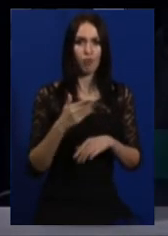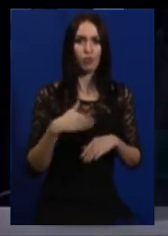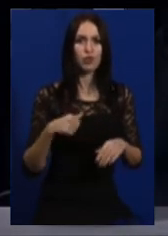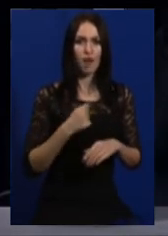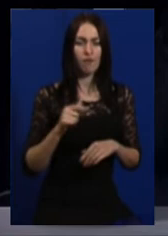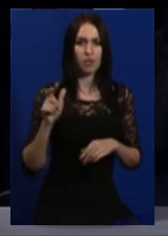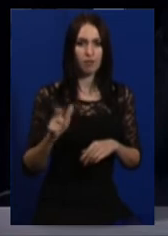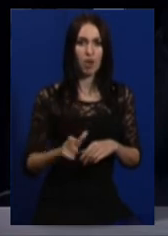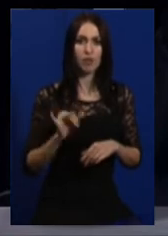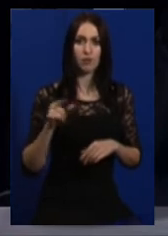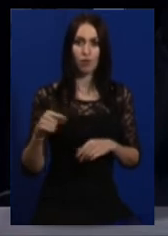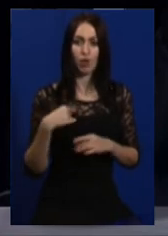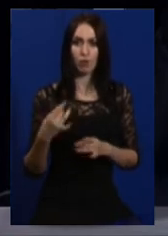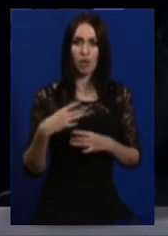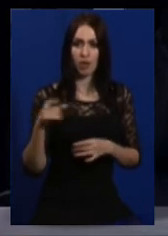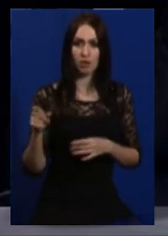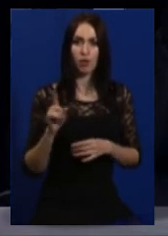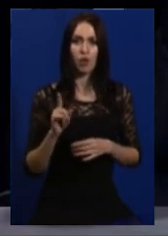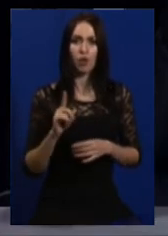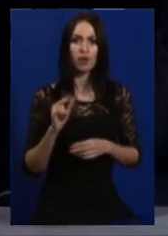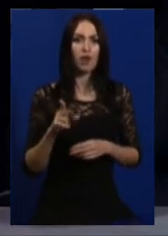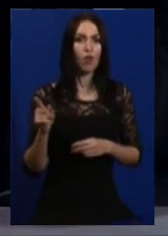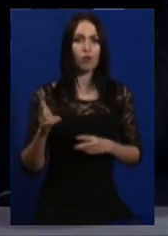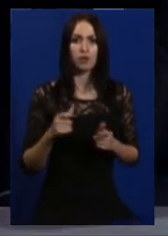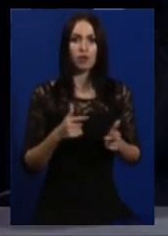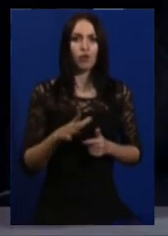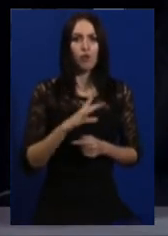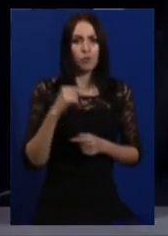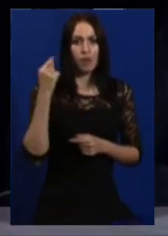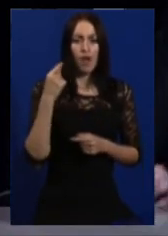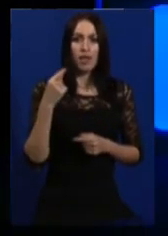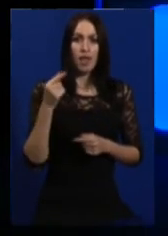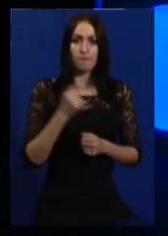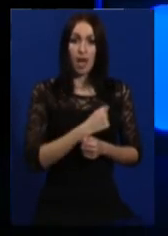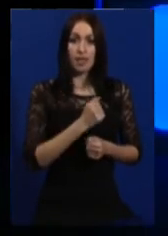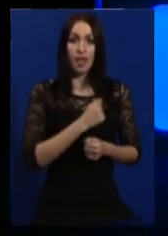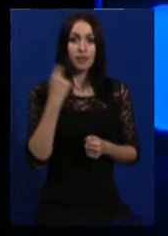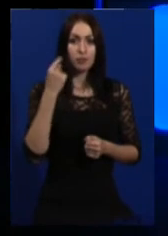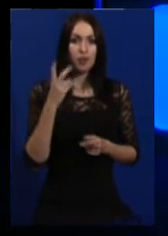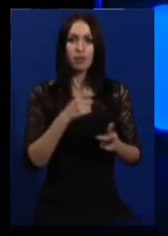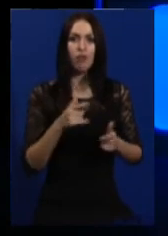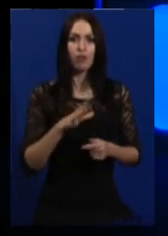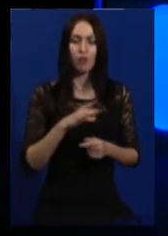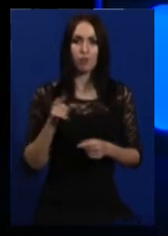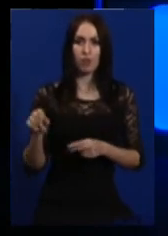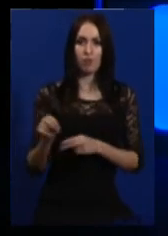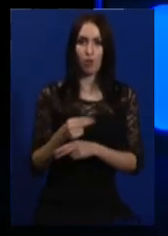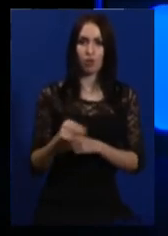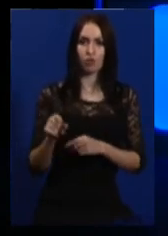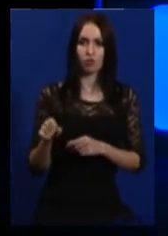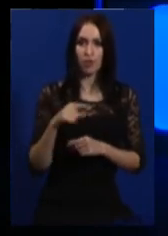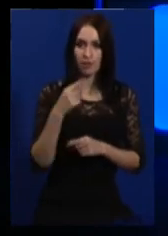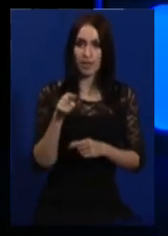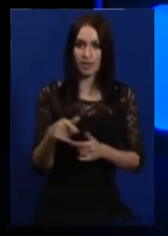вот он не рассказывала того как не готов бы военный психолог к тому чтобы его лечить говорит ты